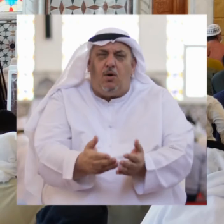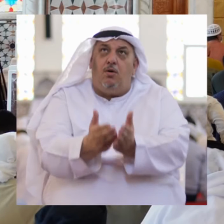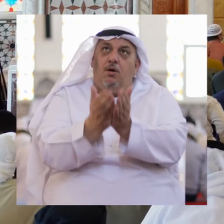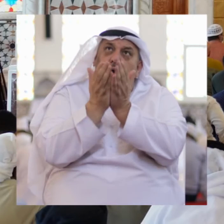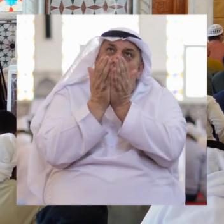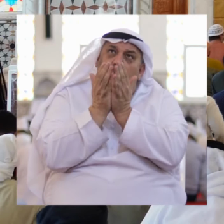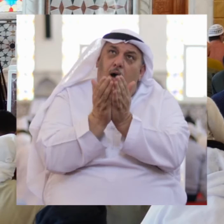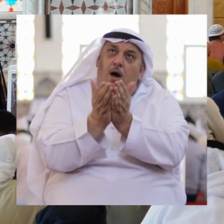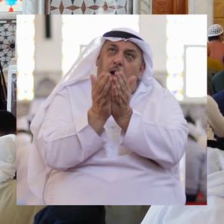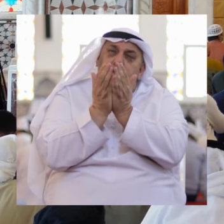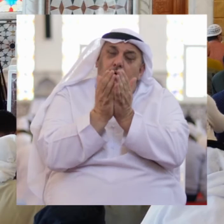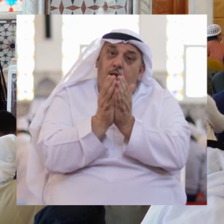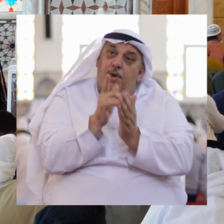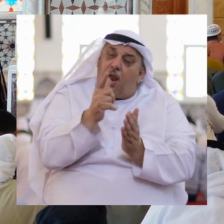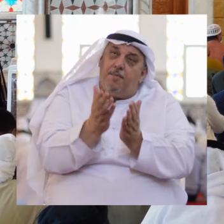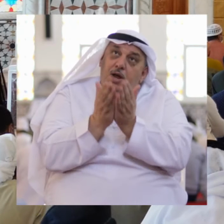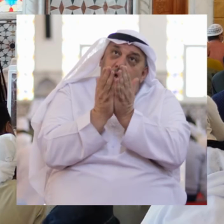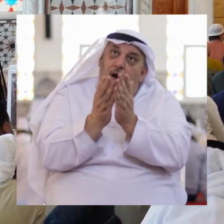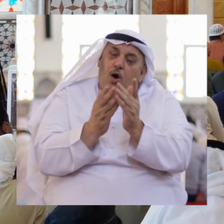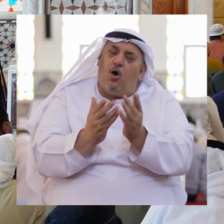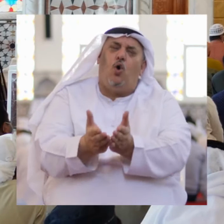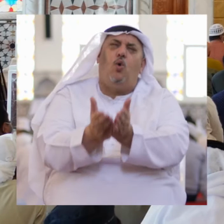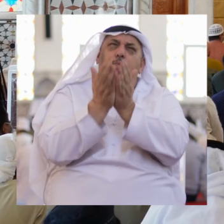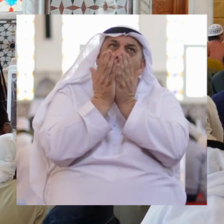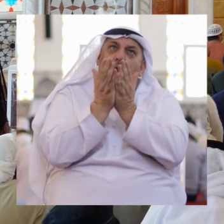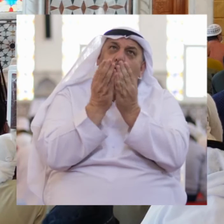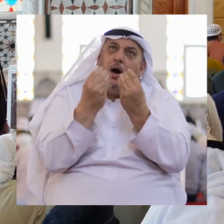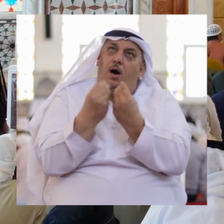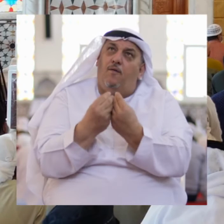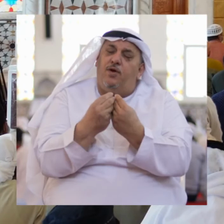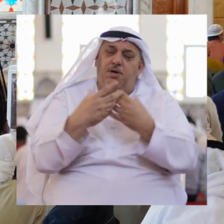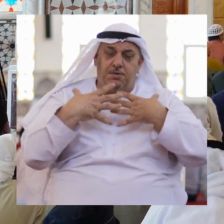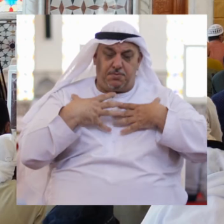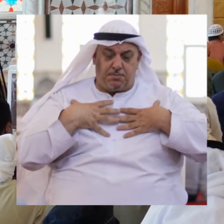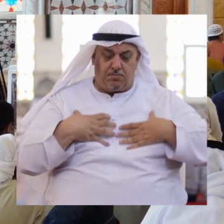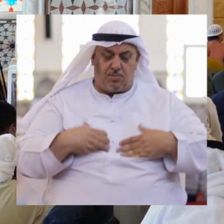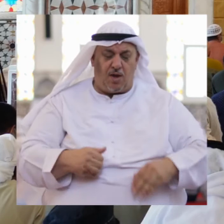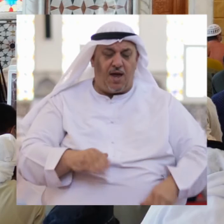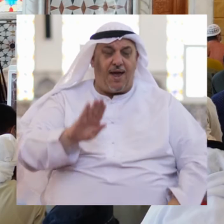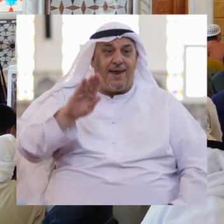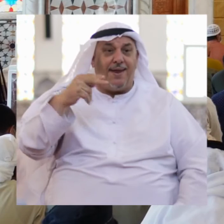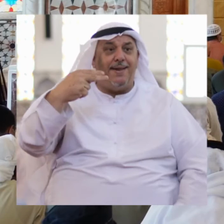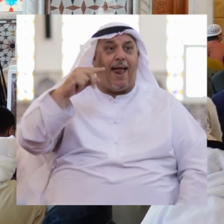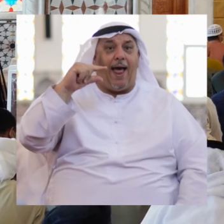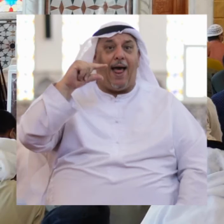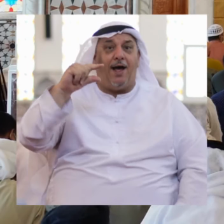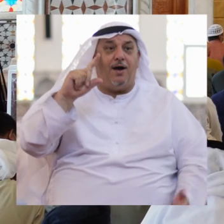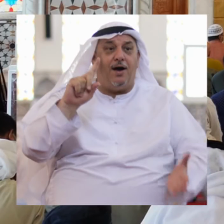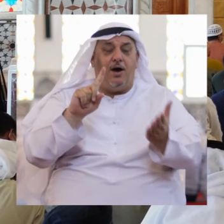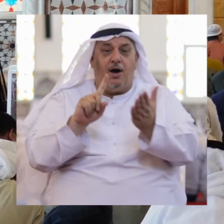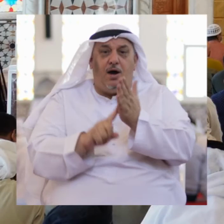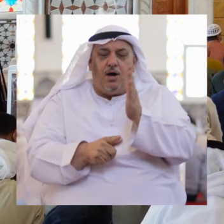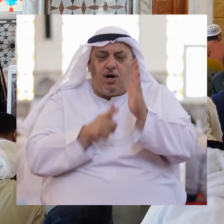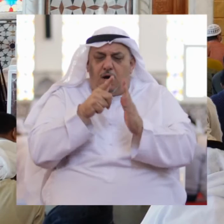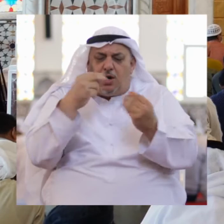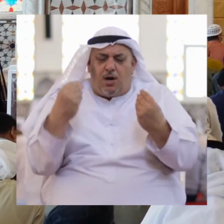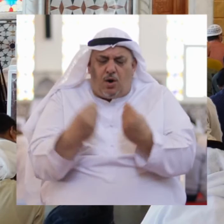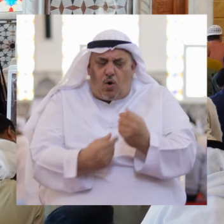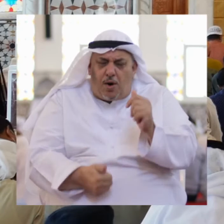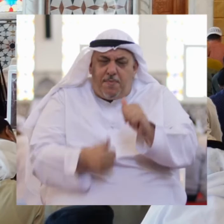قائلا اللهم اشفي سعدا وكررها صلى الله